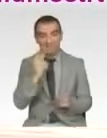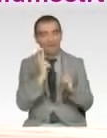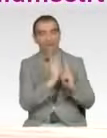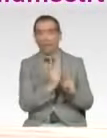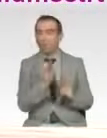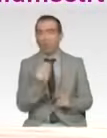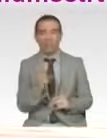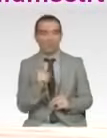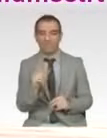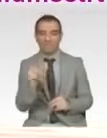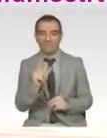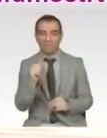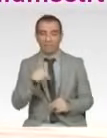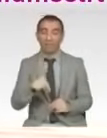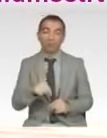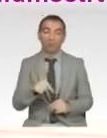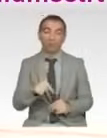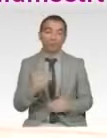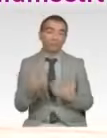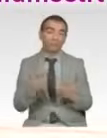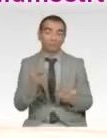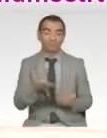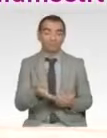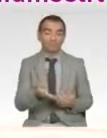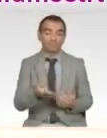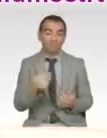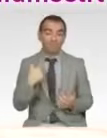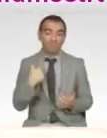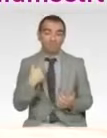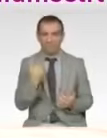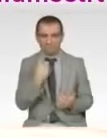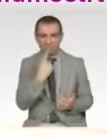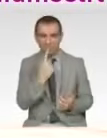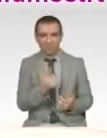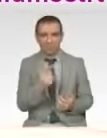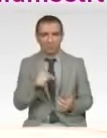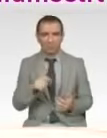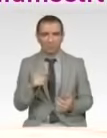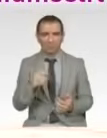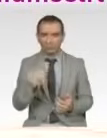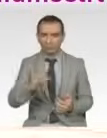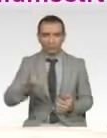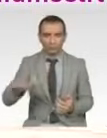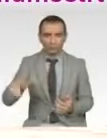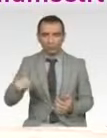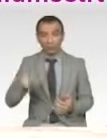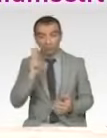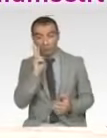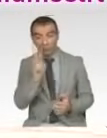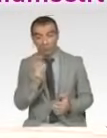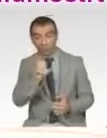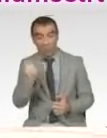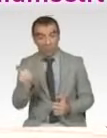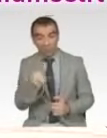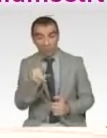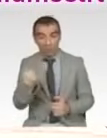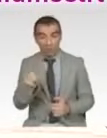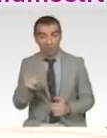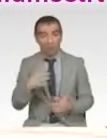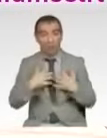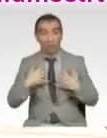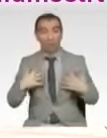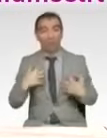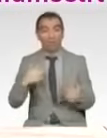olmaması lazım. Gerçekten bugün maalesef ki ben bir şey söyleyeyim mi? Özellikle çocuklarda şunu gözlemliyoruz.